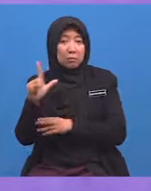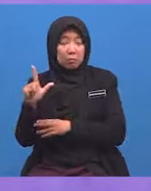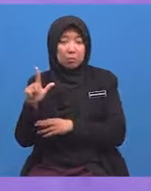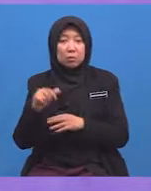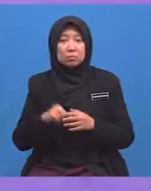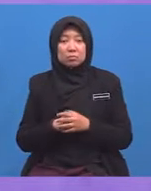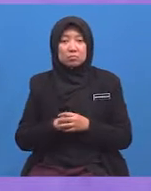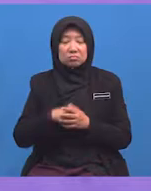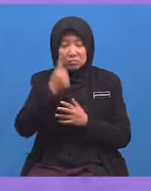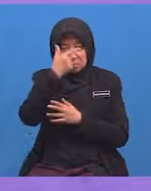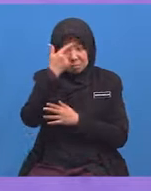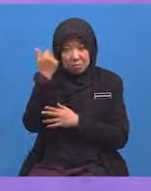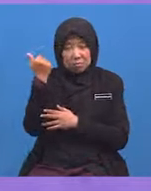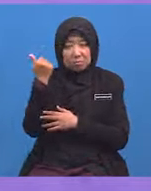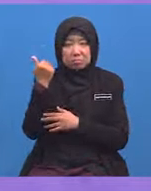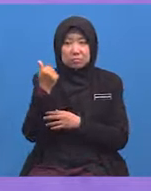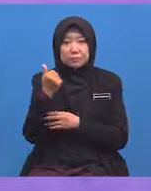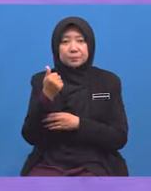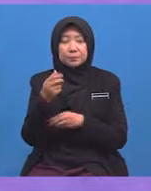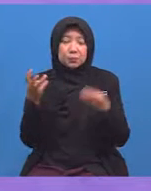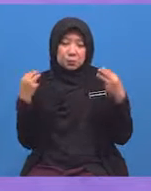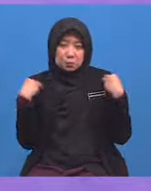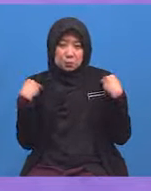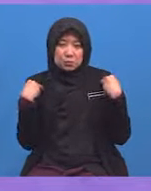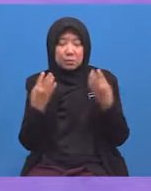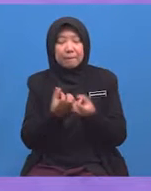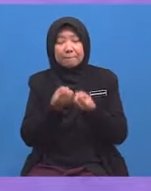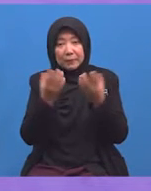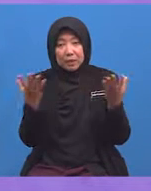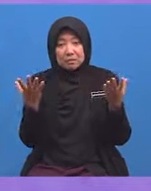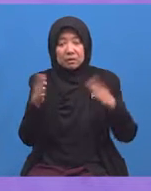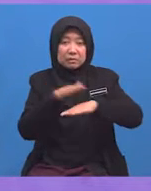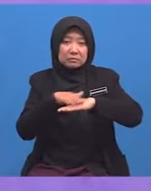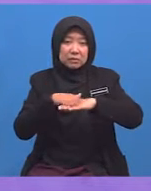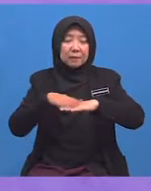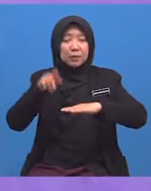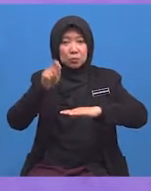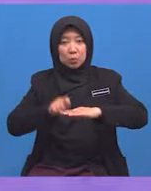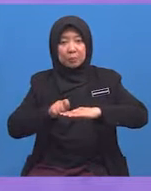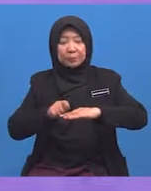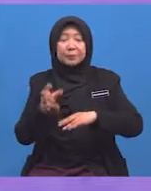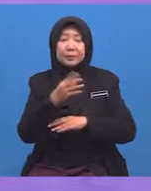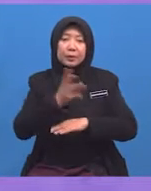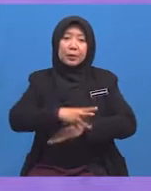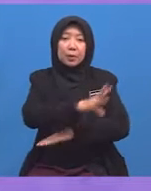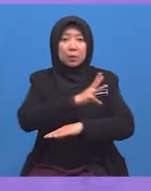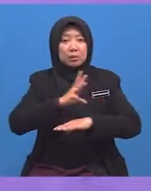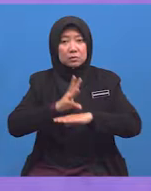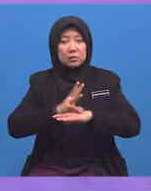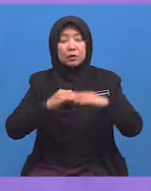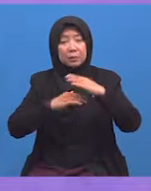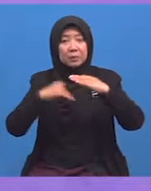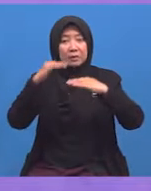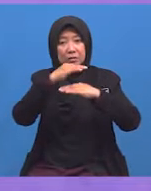Lumpur disebabkan oleh wujudnya banyak permukaan berturap dan kawasan